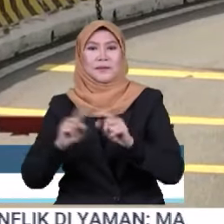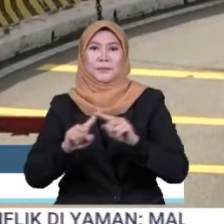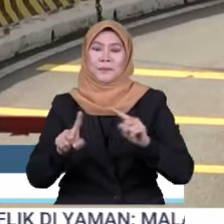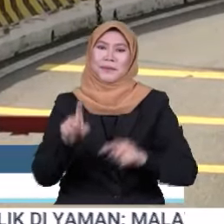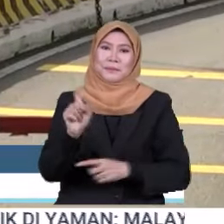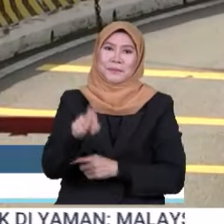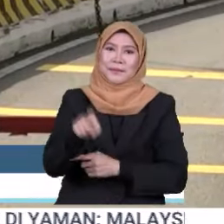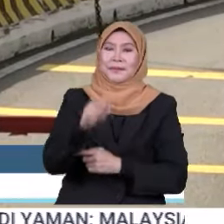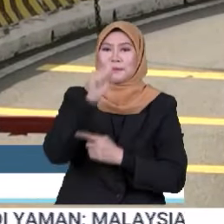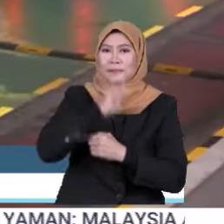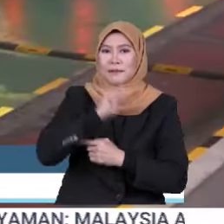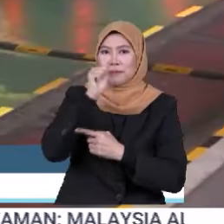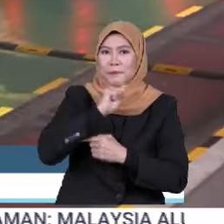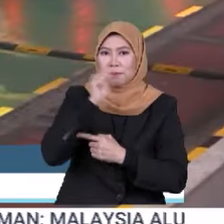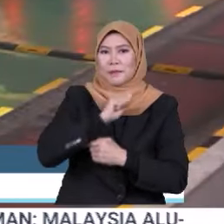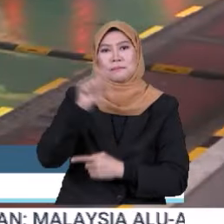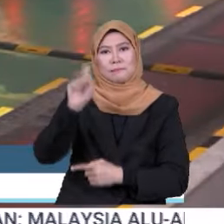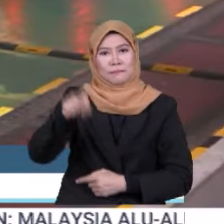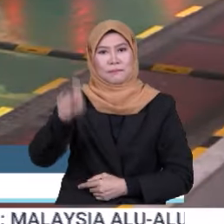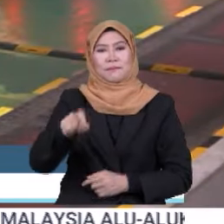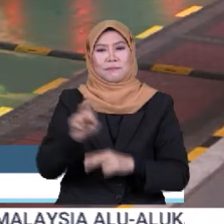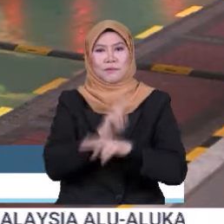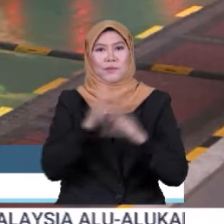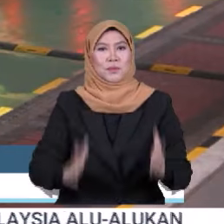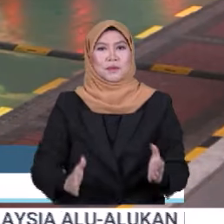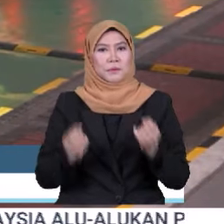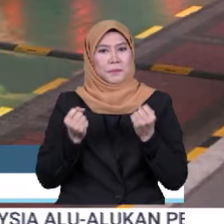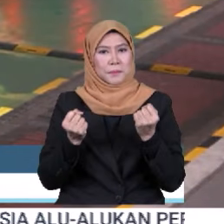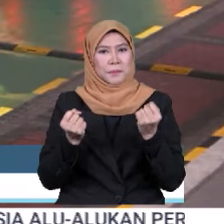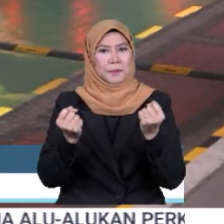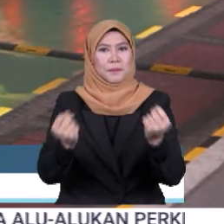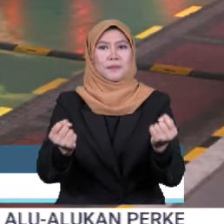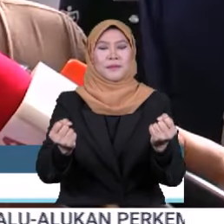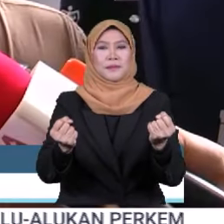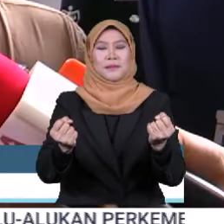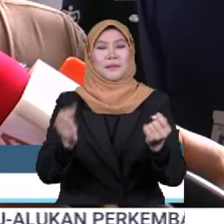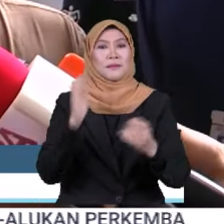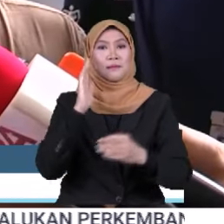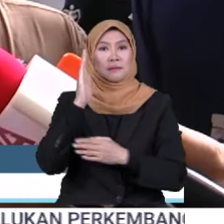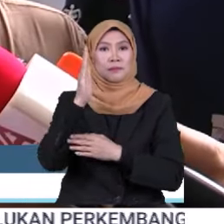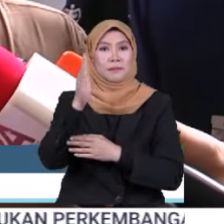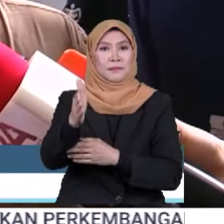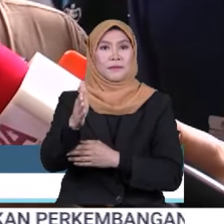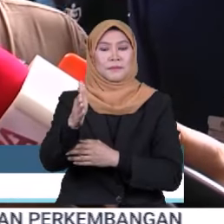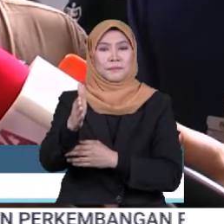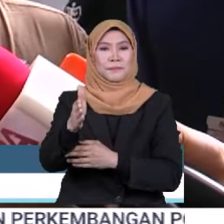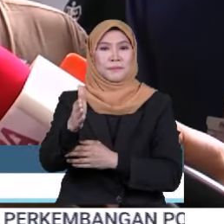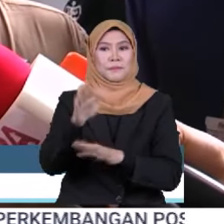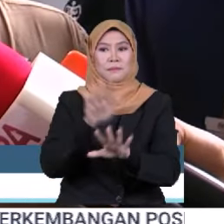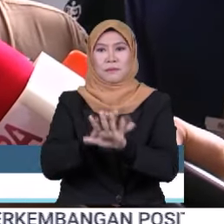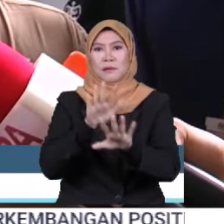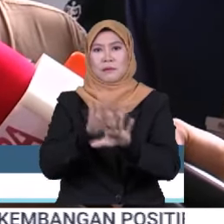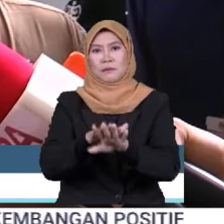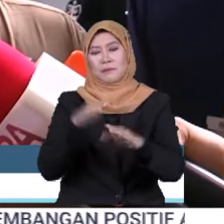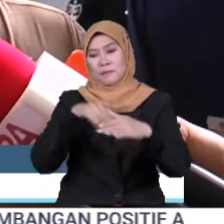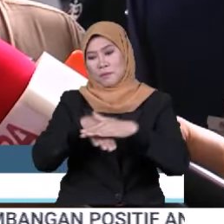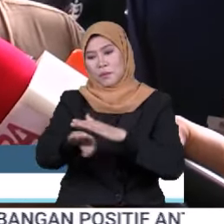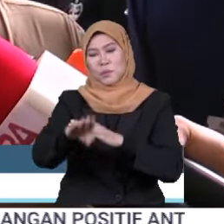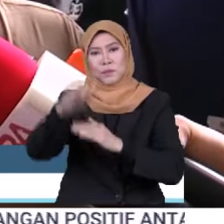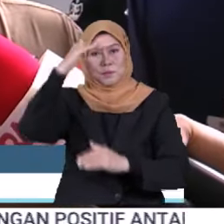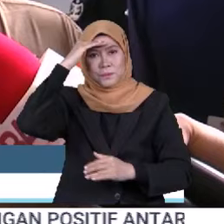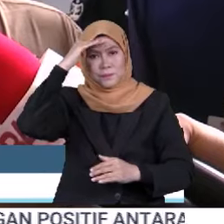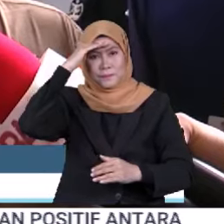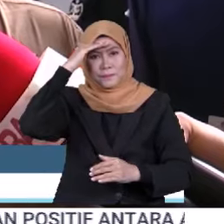kesabaran tetap kena tinggilah bagi semua pengguna yang bakal yang ramai-ramai yang akan masuk ke